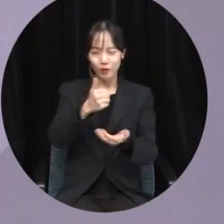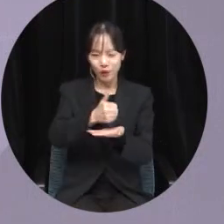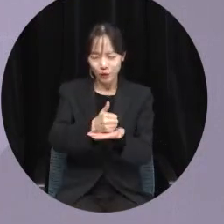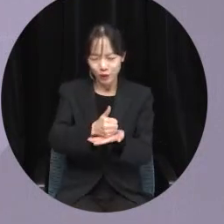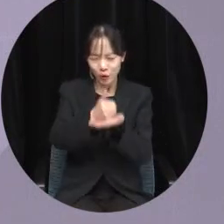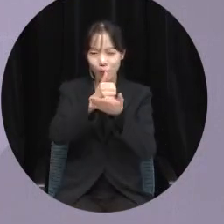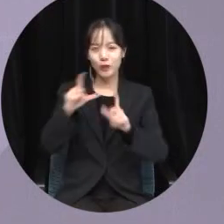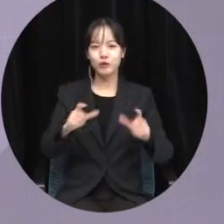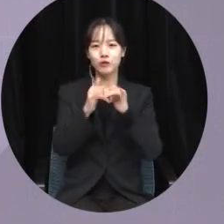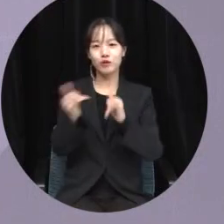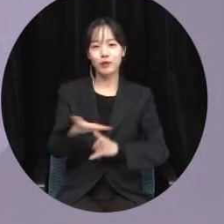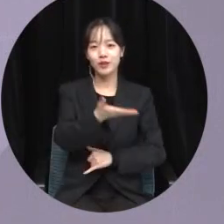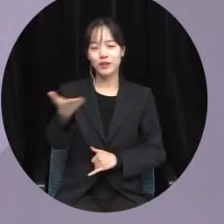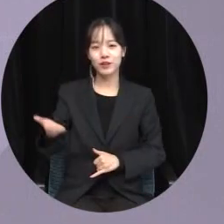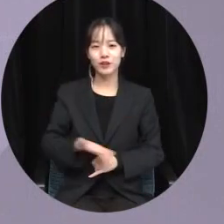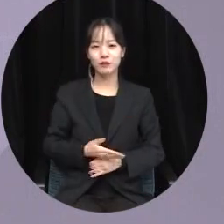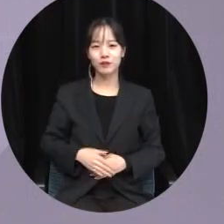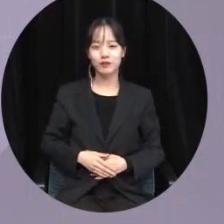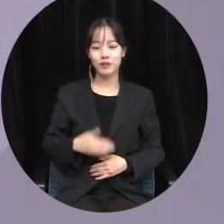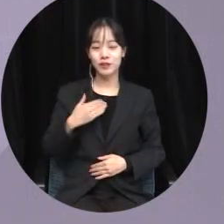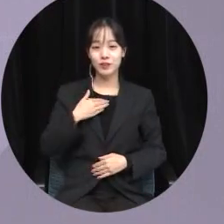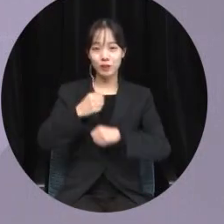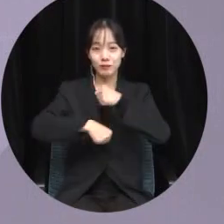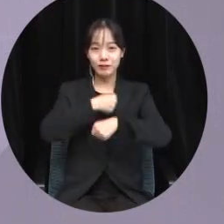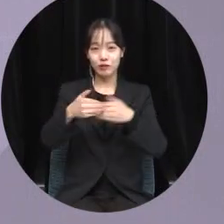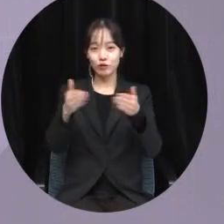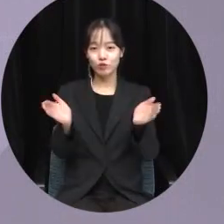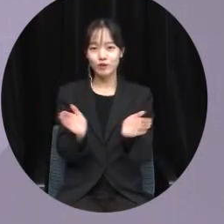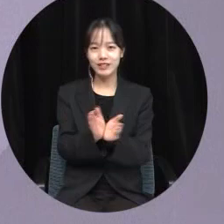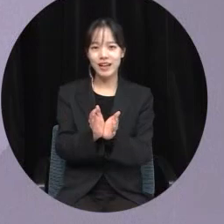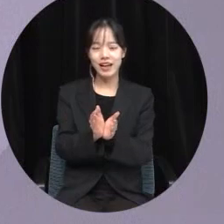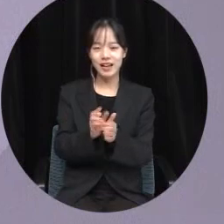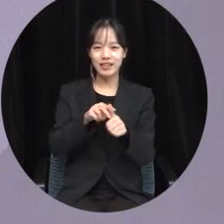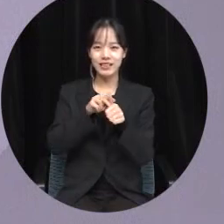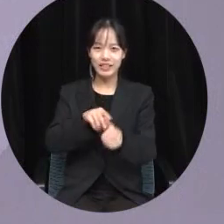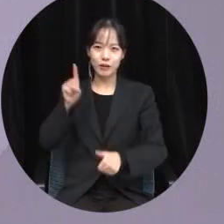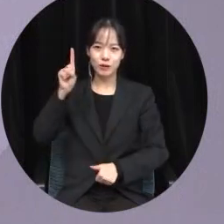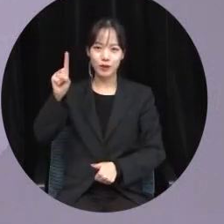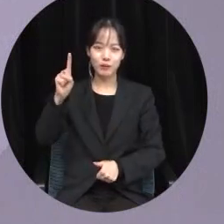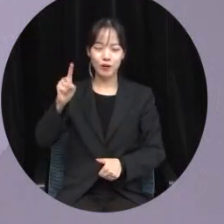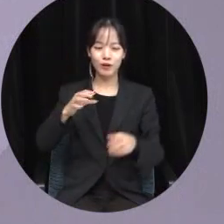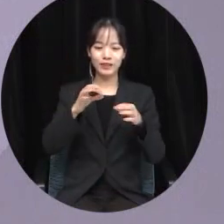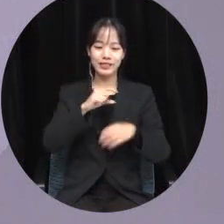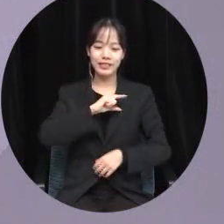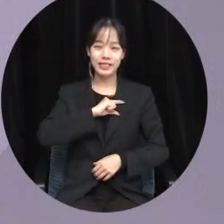삼사동 주민 여러분, 더불어민주당 양천을 기호 1번 이용선입니다.